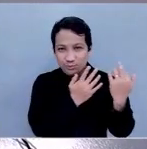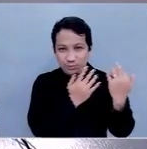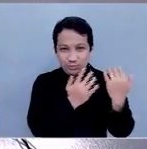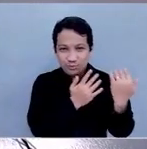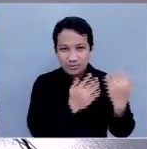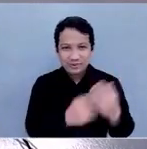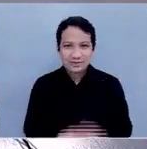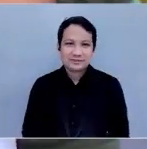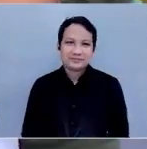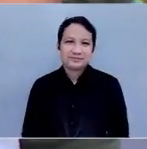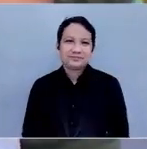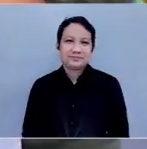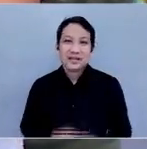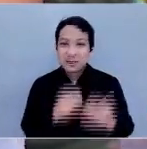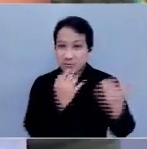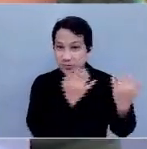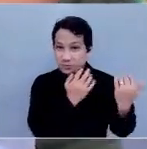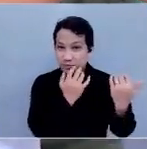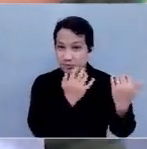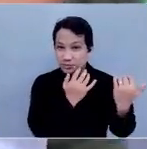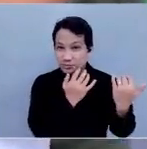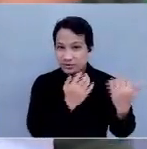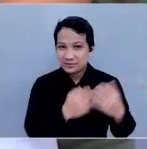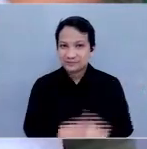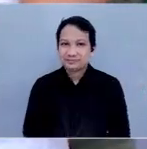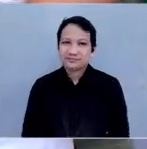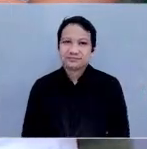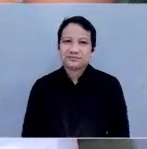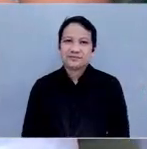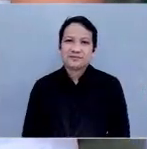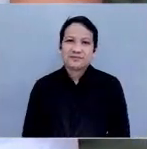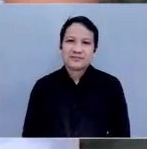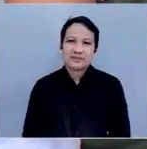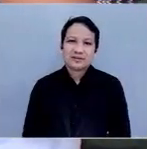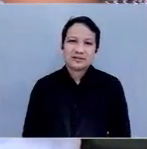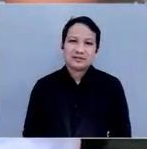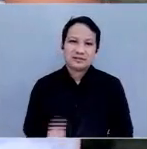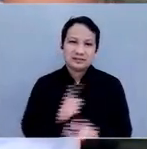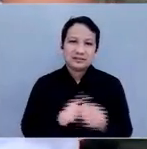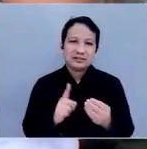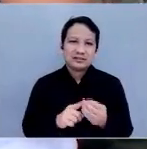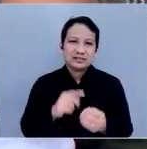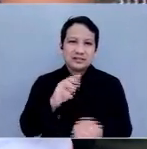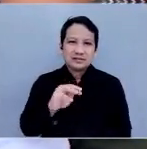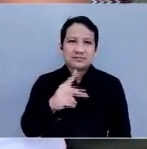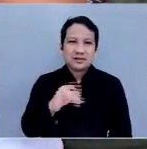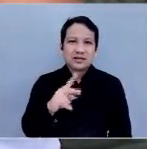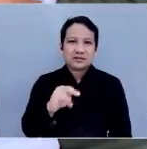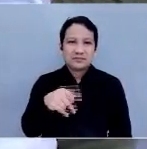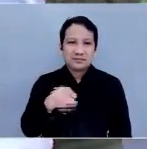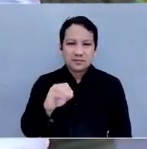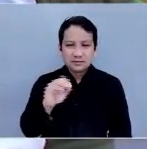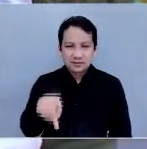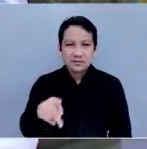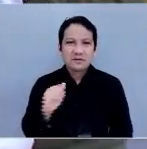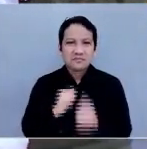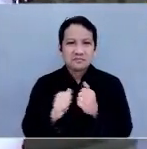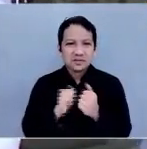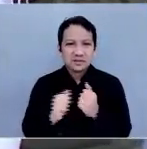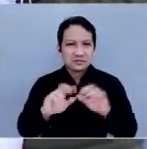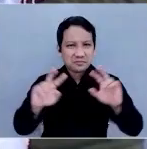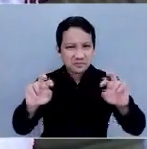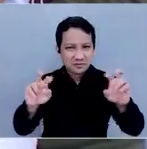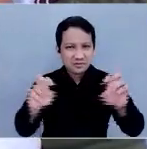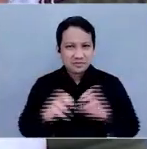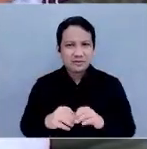Hi! Hi, Owen! Parang balumanin niya. Ito, ano kami tungkol sa Makata Pop? Pag sinabing Makata Pop, ano ba yung yun? Basta may tunog